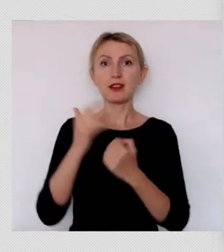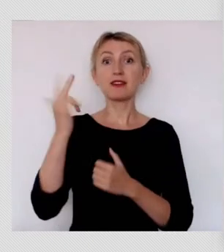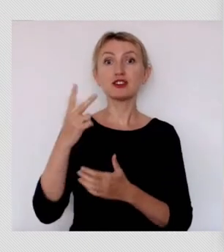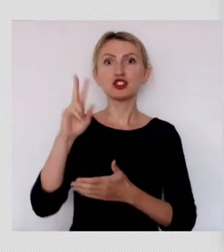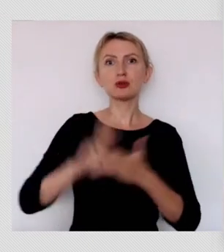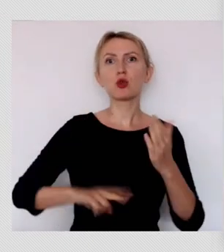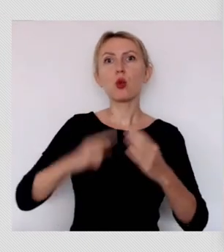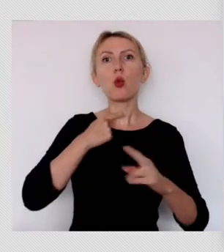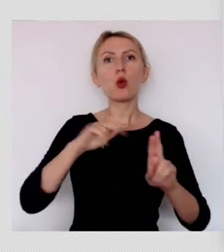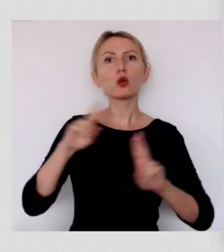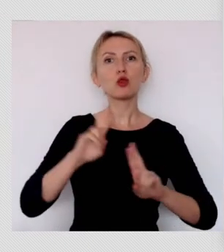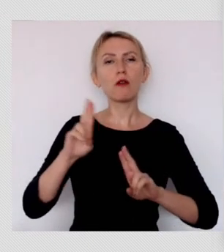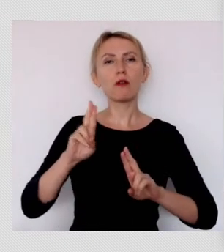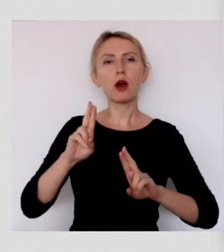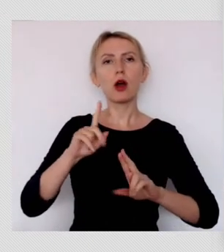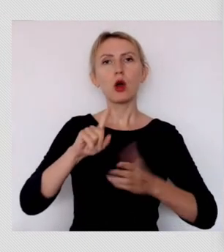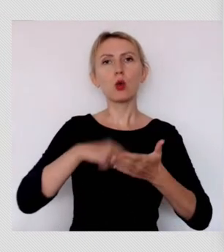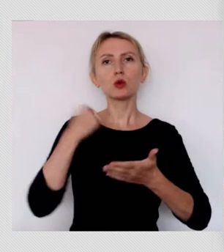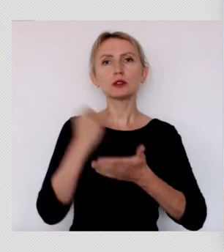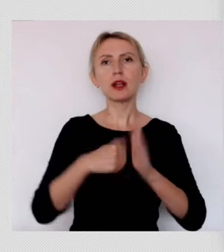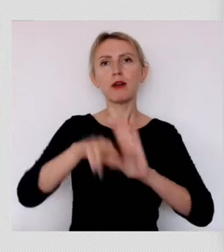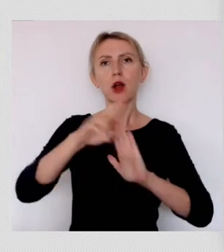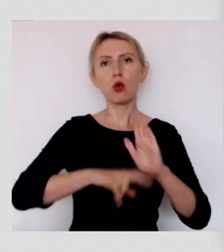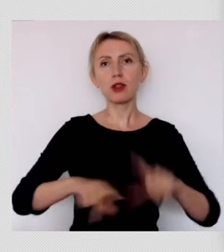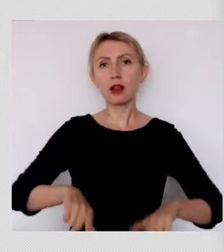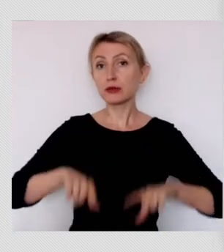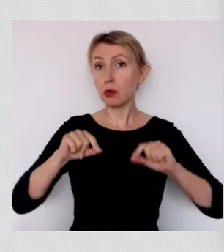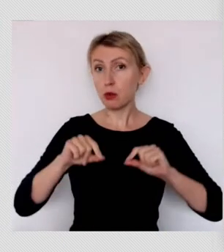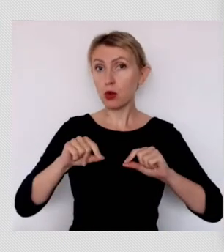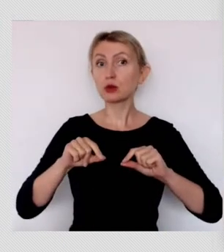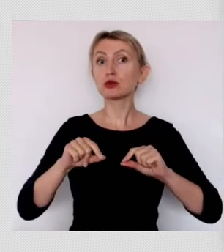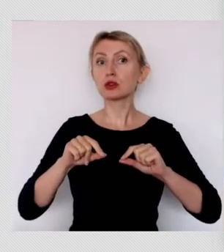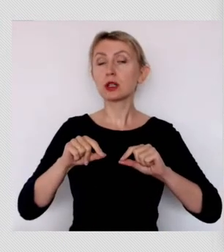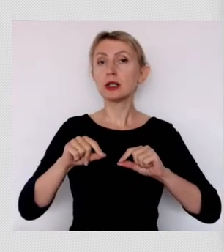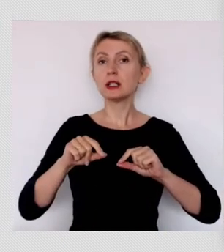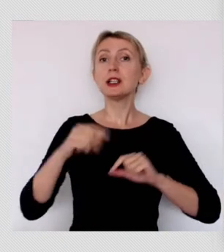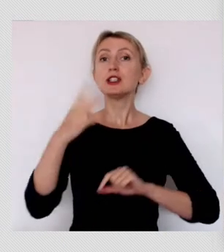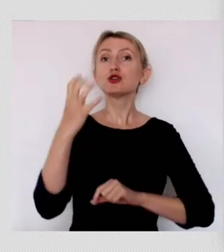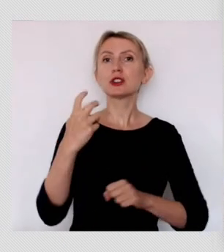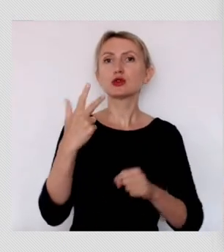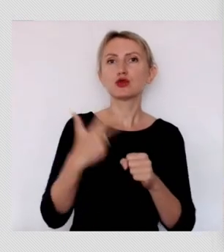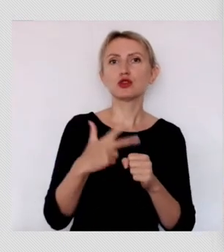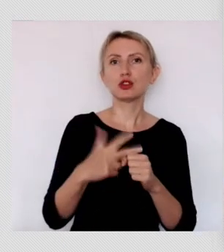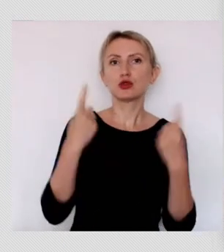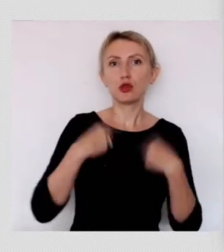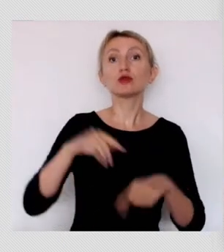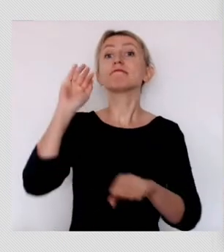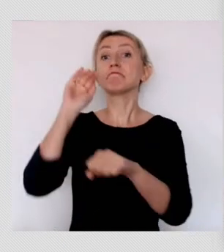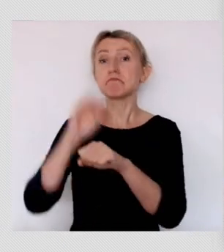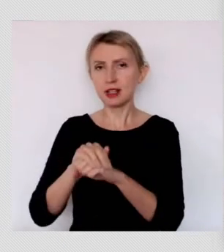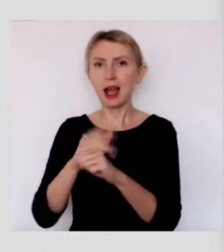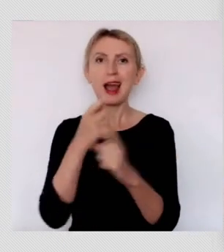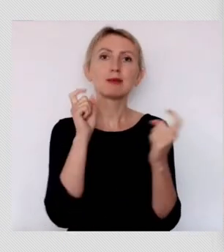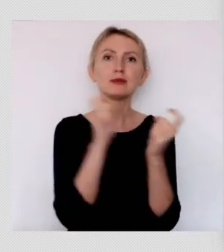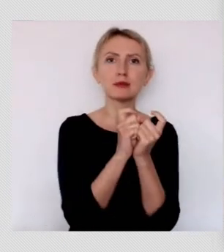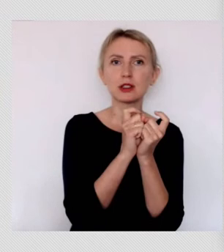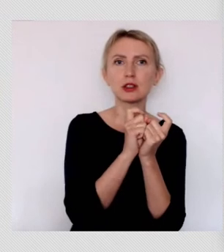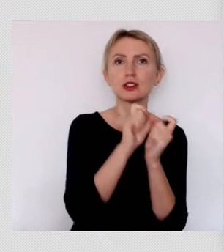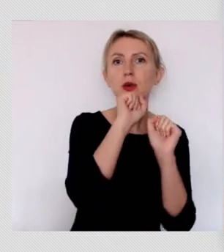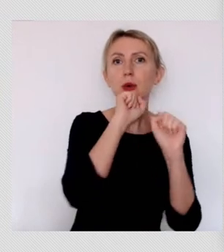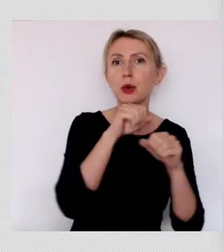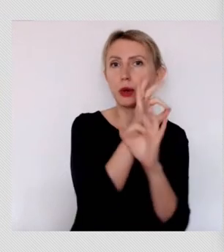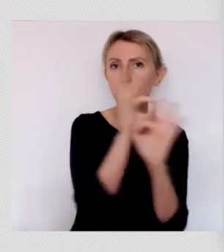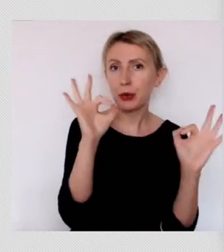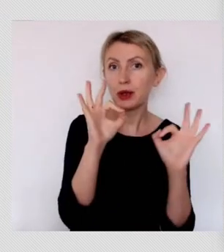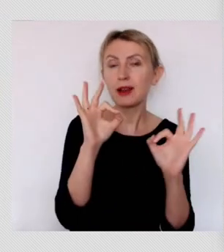głosował ustawę Kodeks Wyborczy i 430 posłów było za, przeciw żadnego